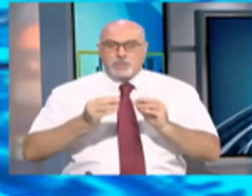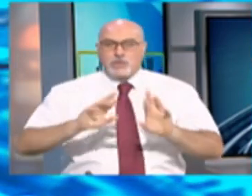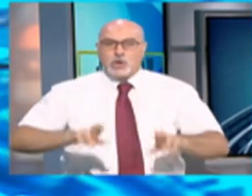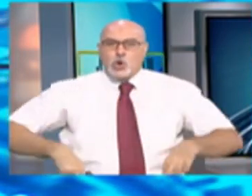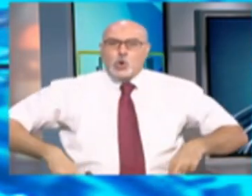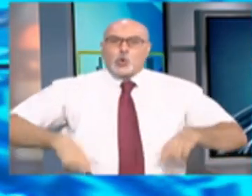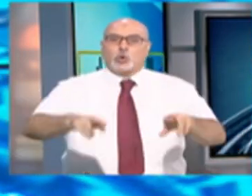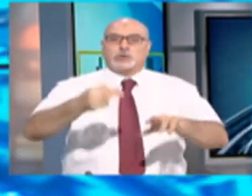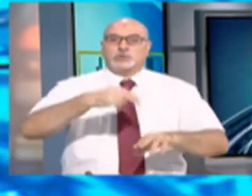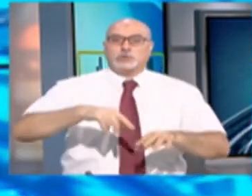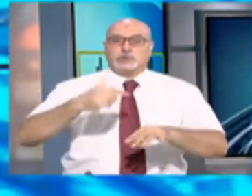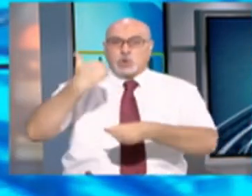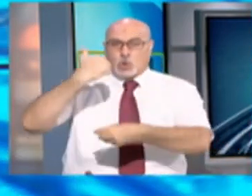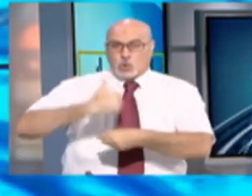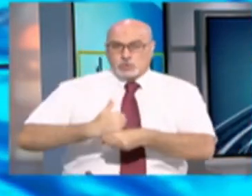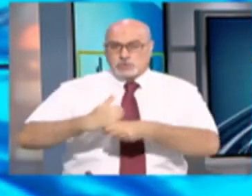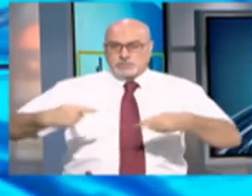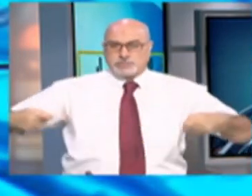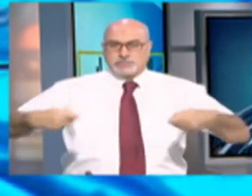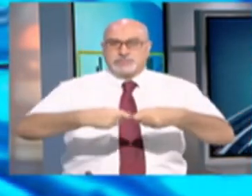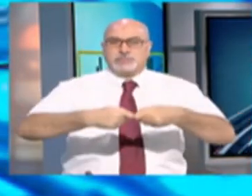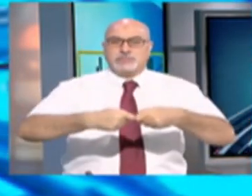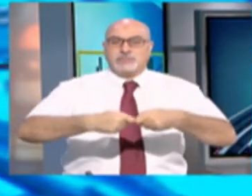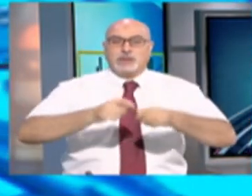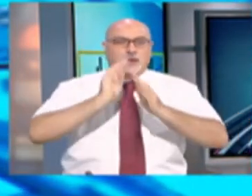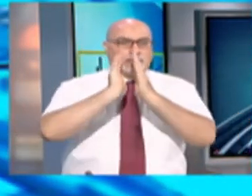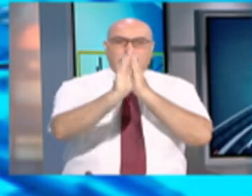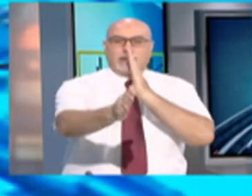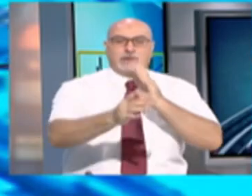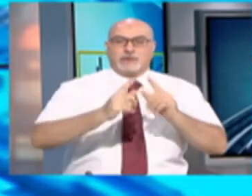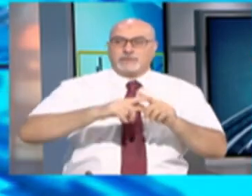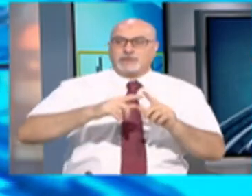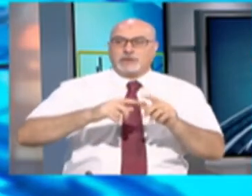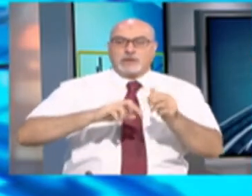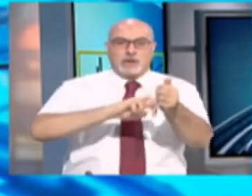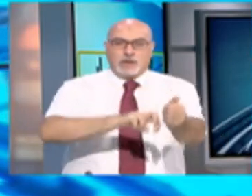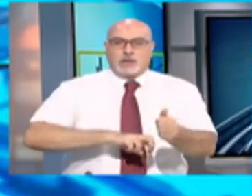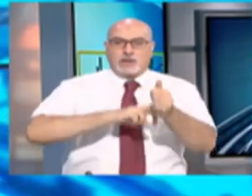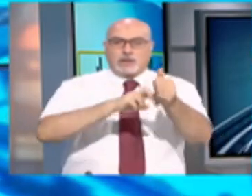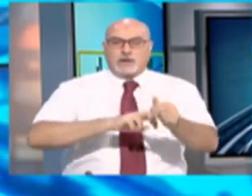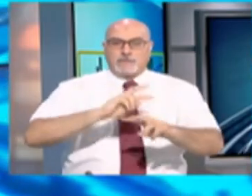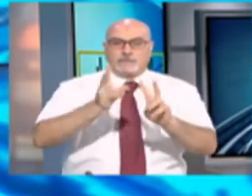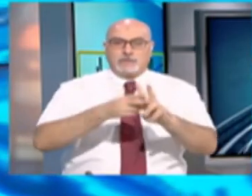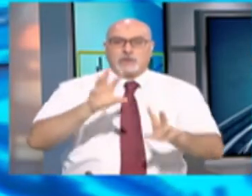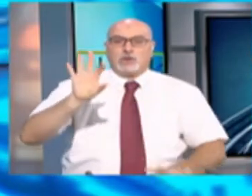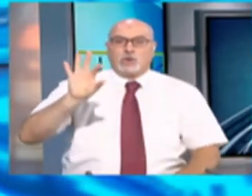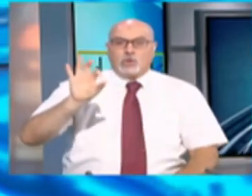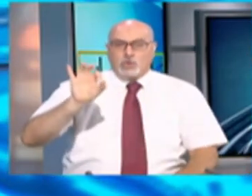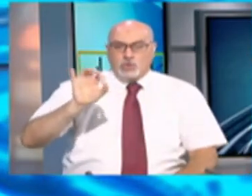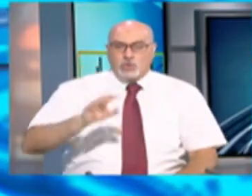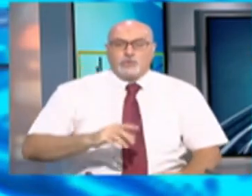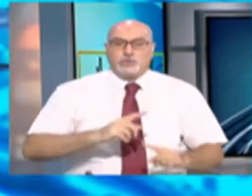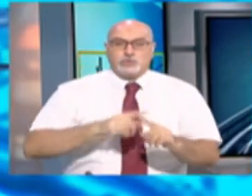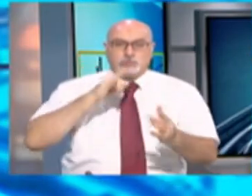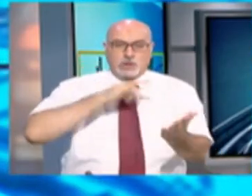رقم 11 بربط هذا الصرح مباشرة بمحطة القطار لمدينة وهران وكذا